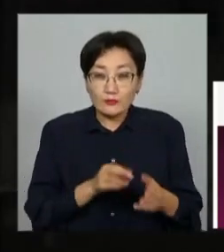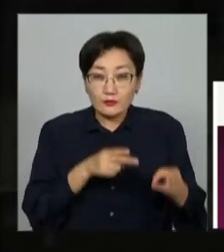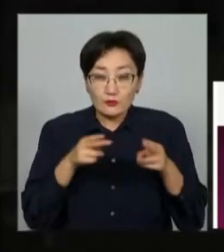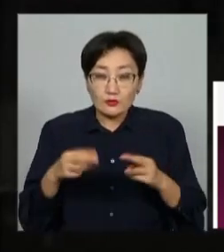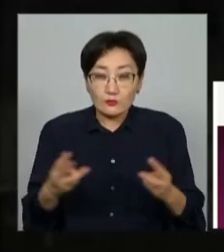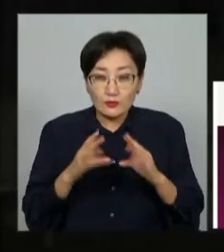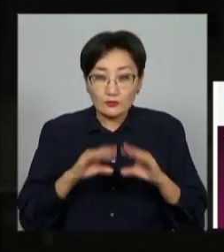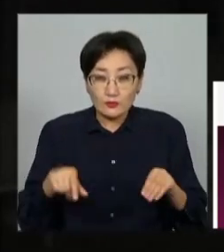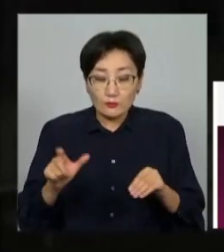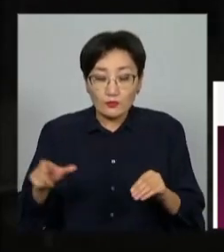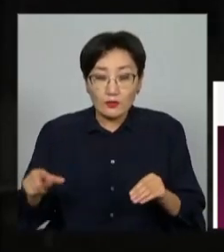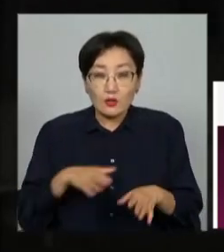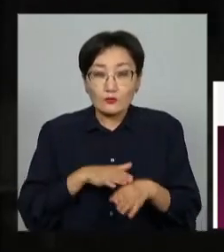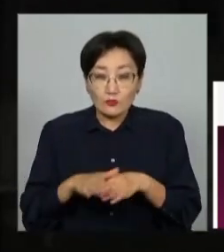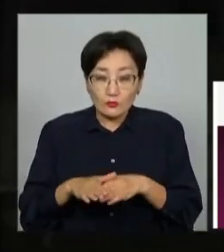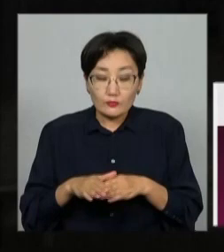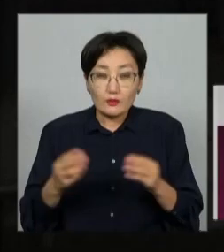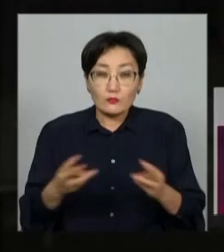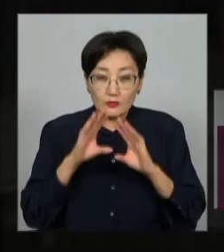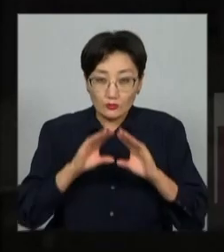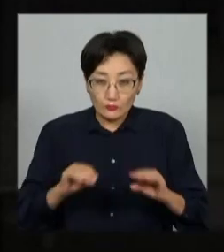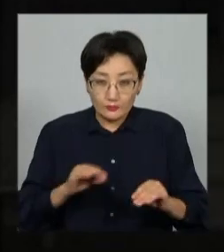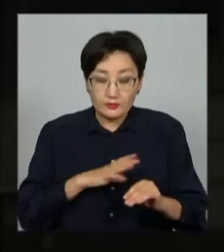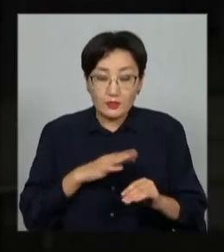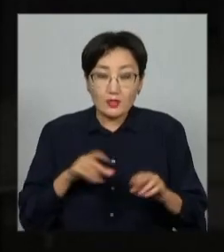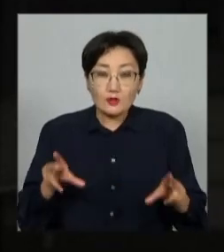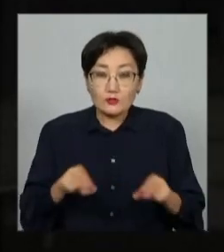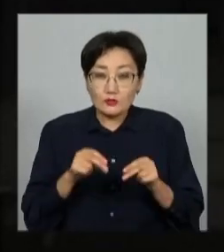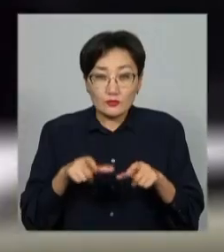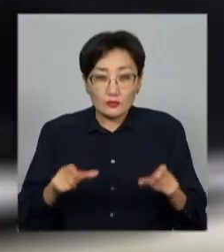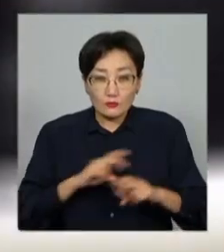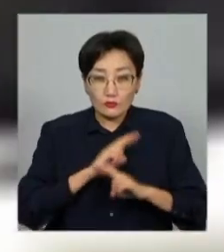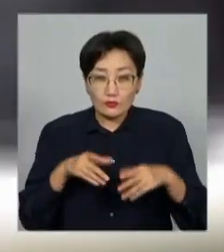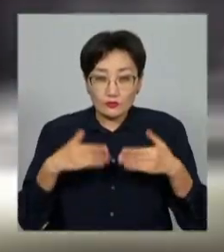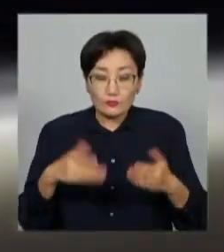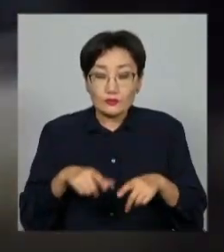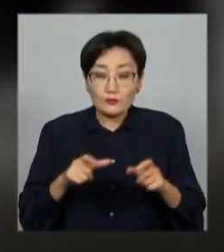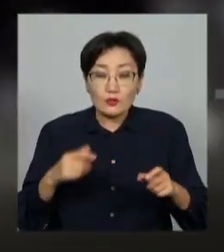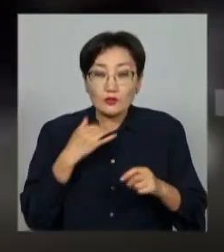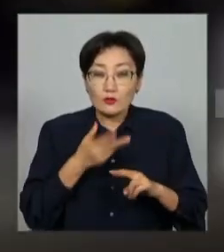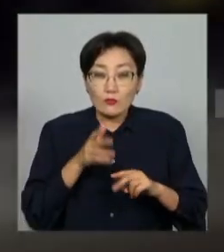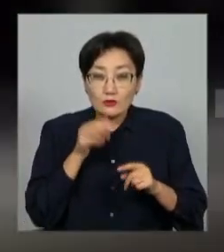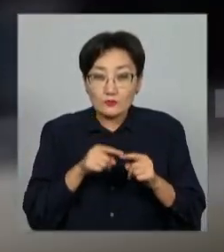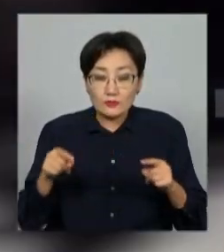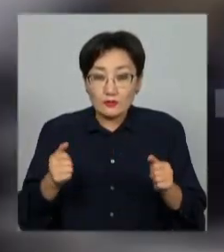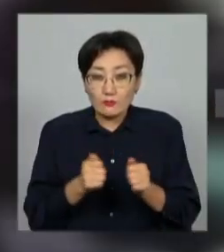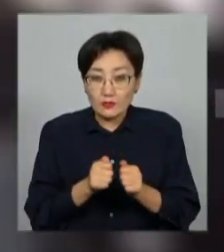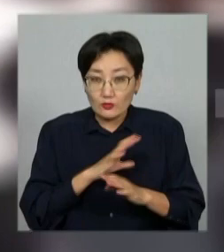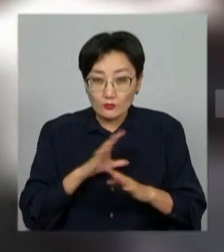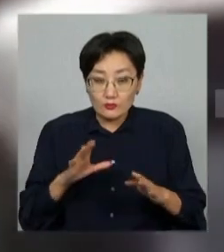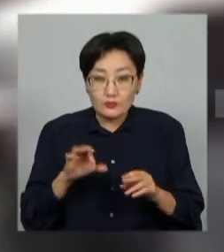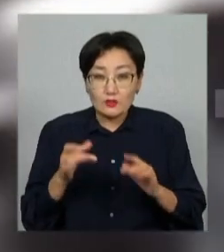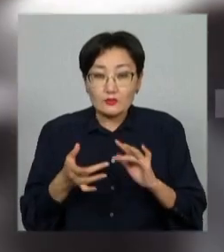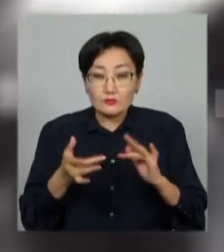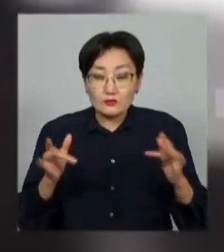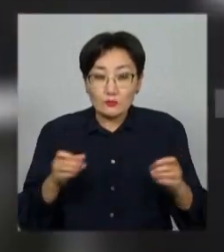өрт сөндірушілер қызыл жалынды толықтай ауыздықтады. Абырой болғанда адам шығыны жоқ. Тұрғындардың көбі бұл уақытта маңайда болмапты.